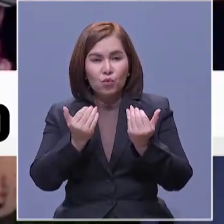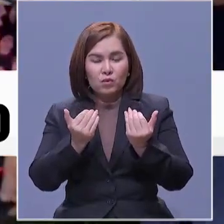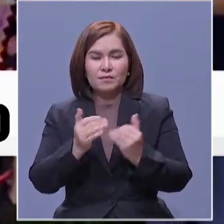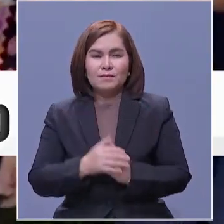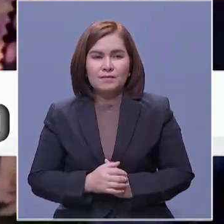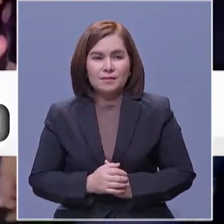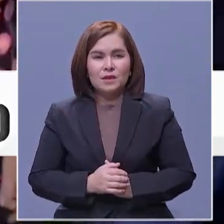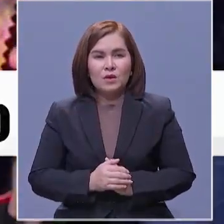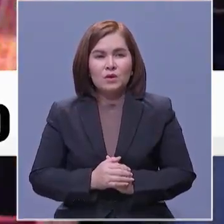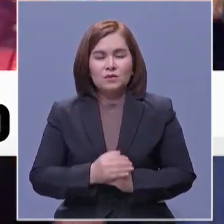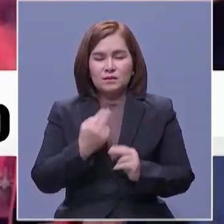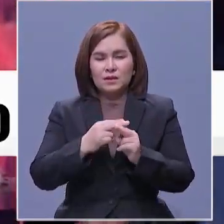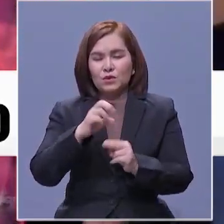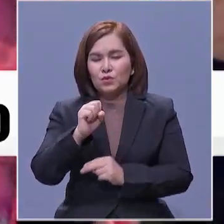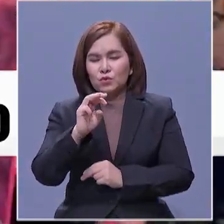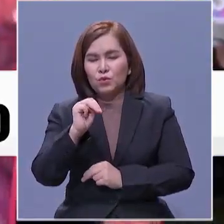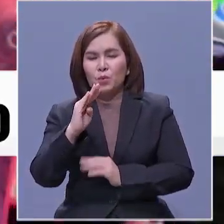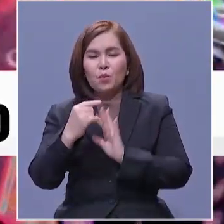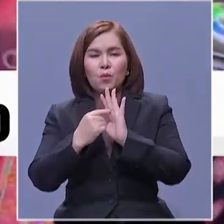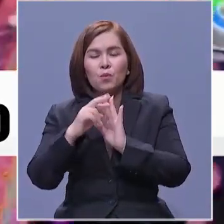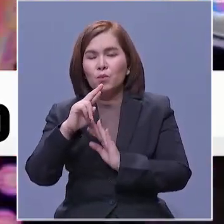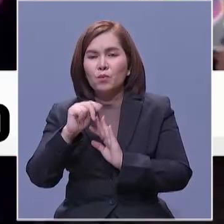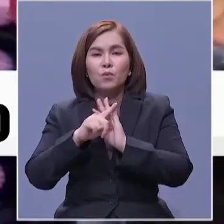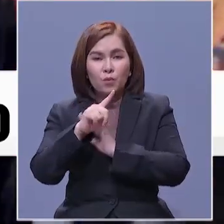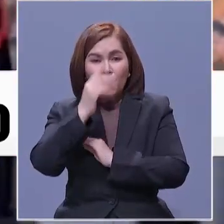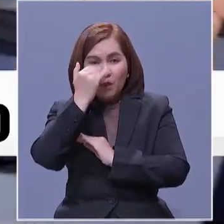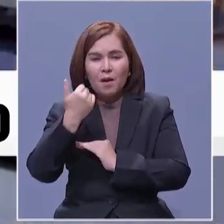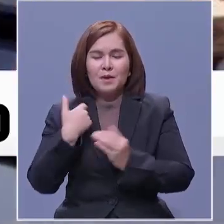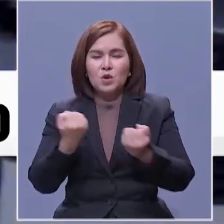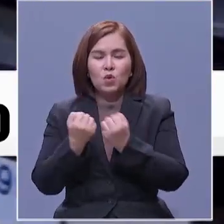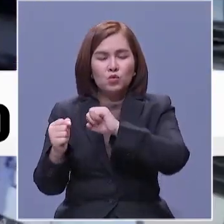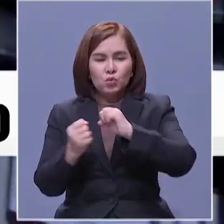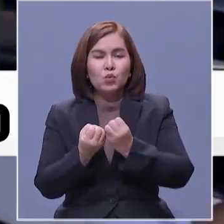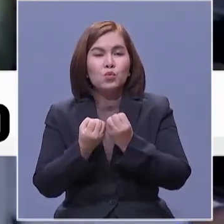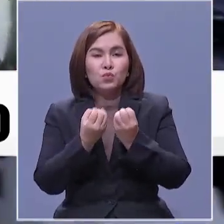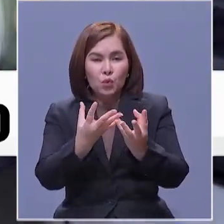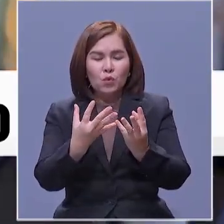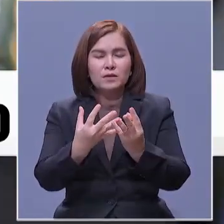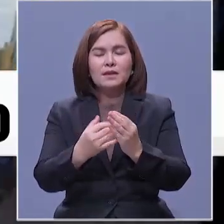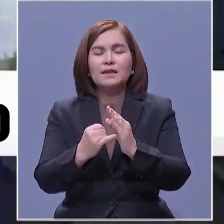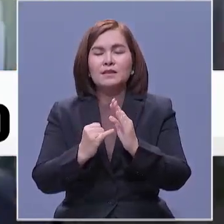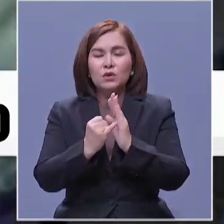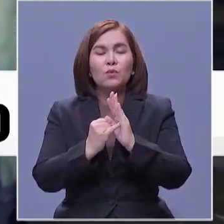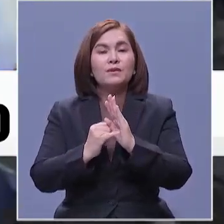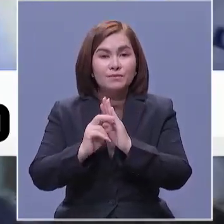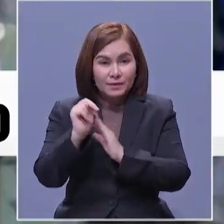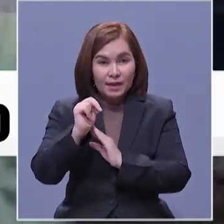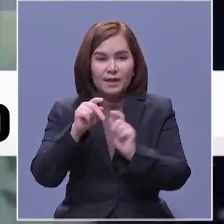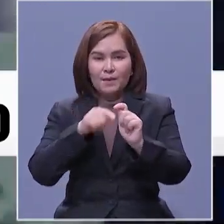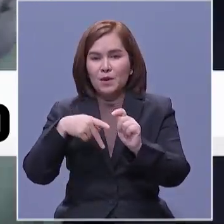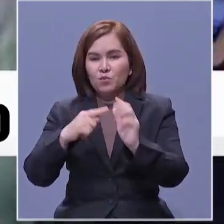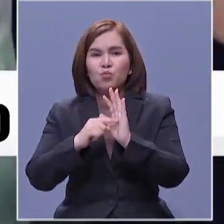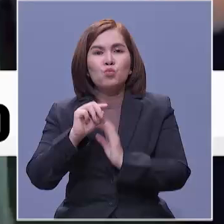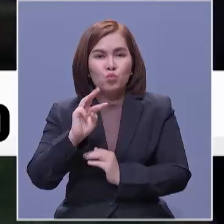ก็คือคุณสมบูรณ์แซ่ว่างทันทีที่ลูกชายลงจากรถตู้มาส่งที่บ้านเกิดที่ตำบลป่ากลางอำเภอปัวจังหวัดน่านนะ